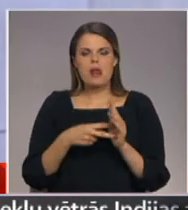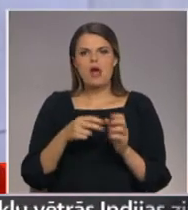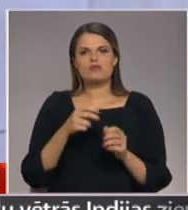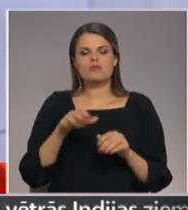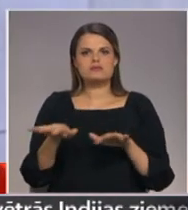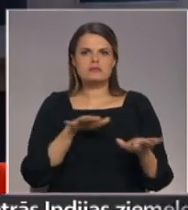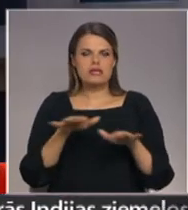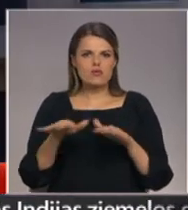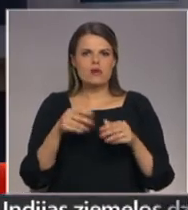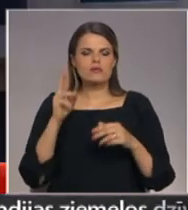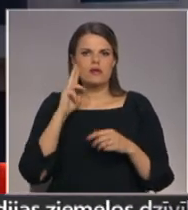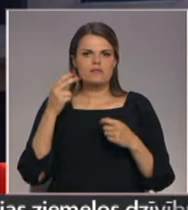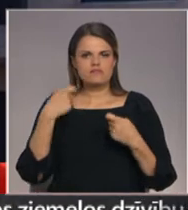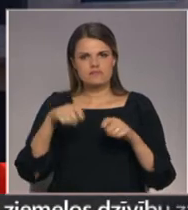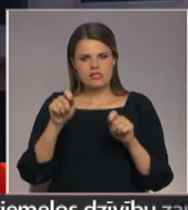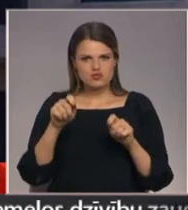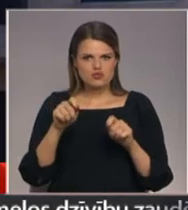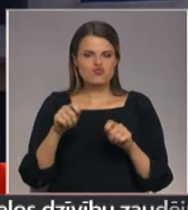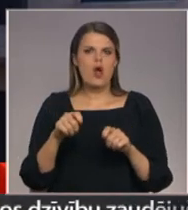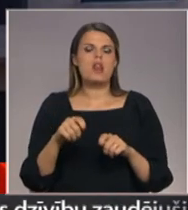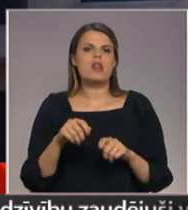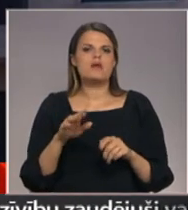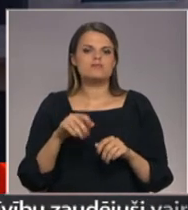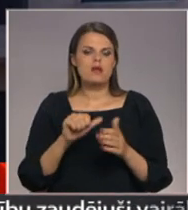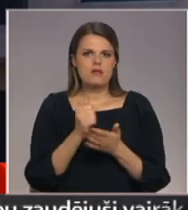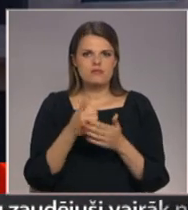īres tiesību izsoli. Galīgais lēmums par dzīvojamo